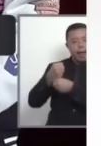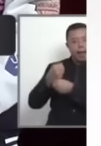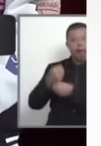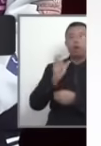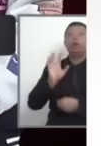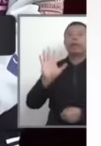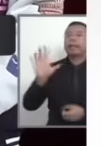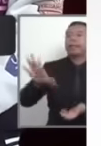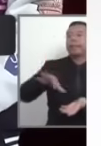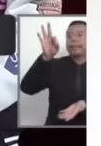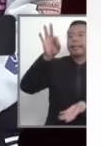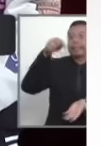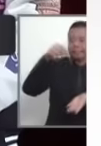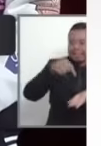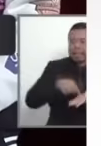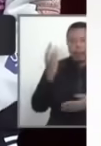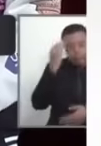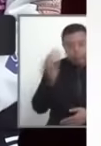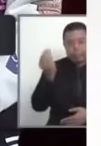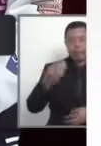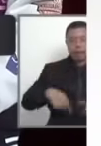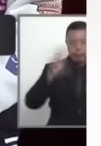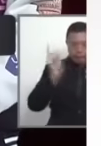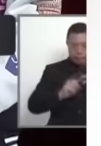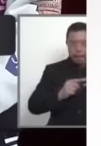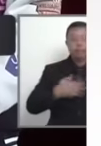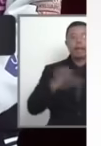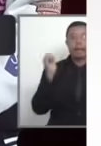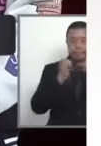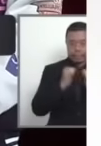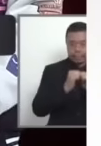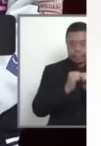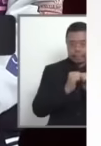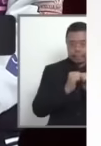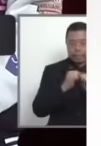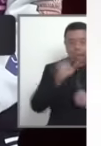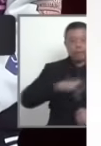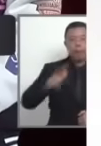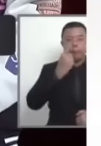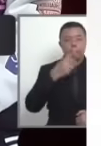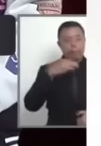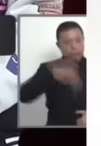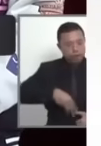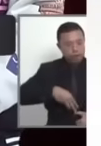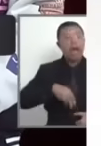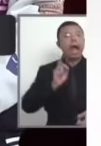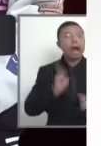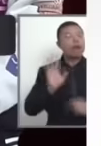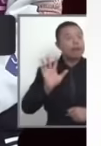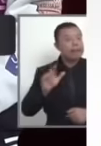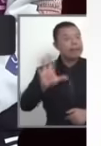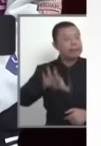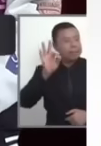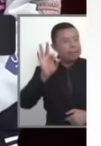tengah masyarakat. Apa denyut nadi apa yang dirasakan oleh masyarakat itu yang dikemukakan kembali, diingatkan kembali oleh masyarakat. Karena ini